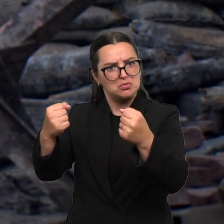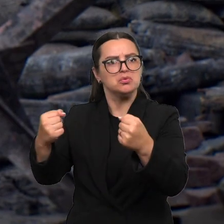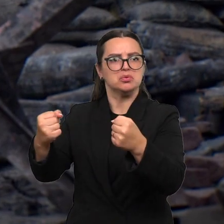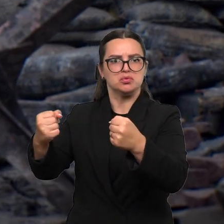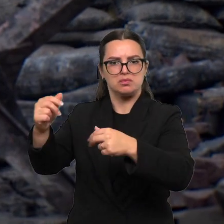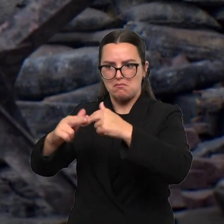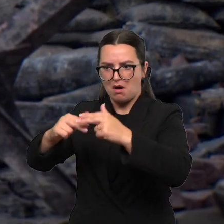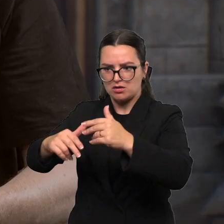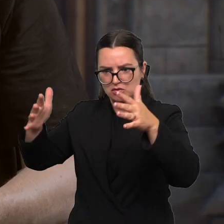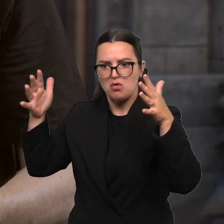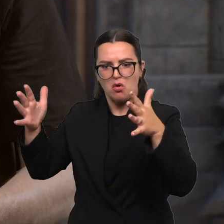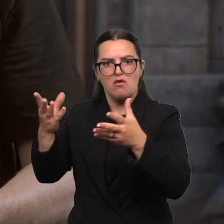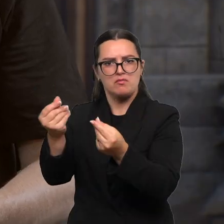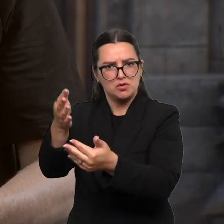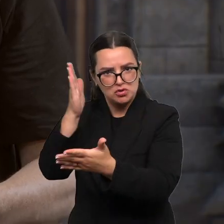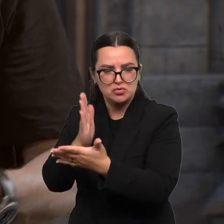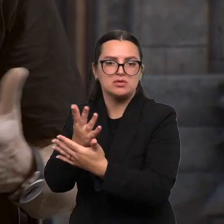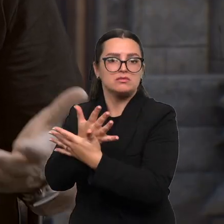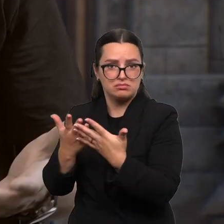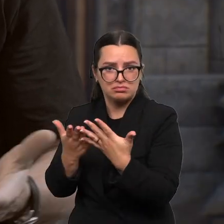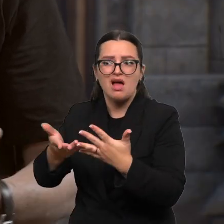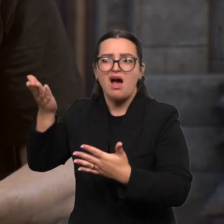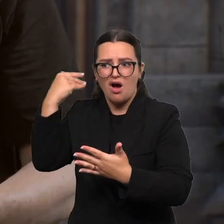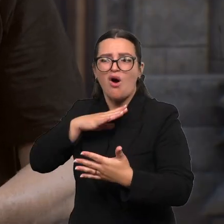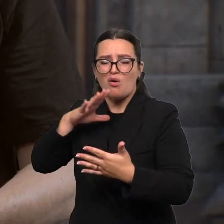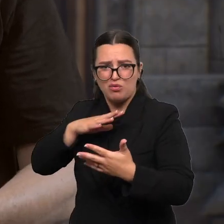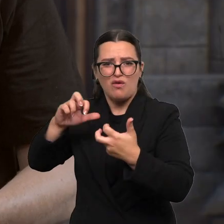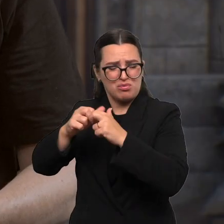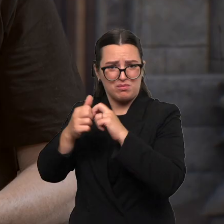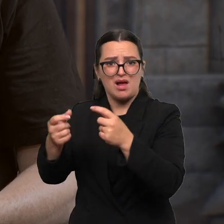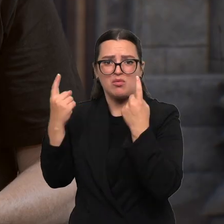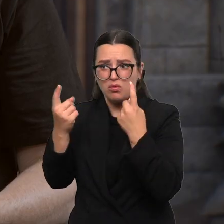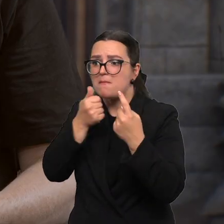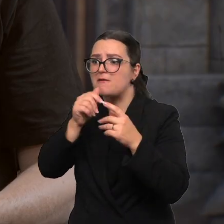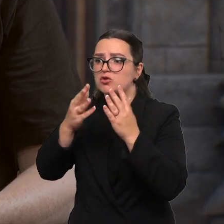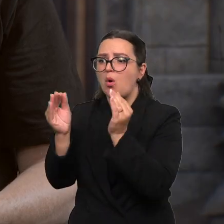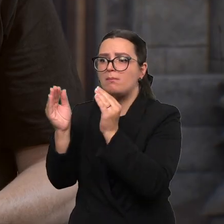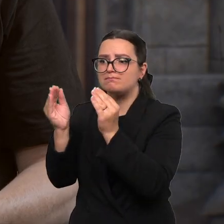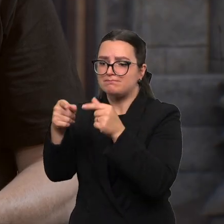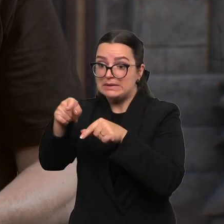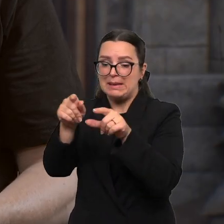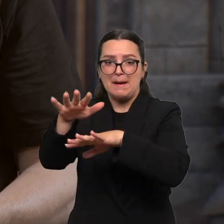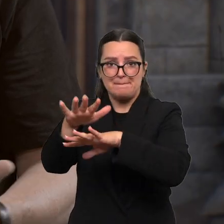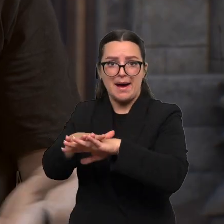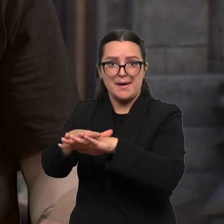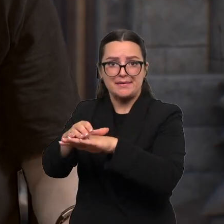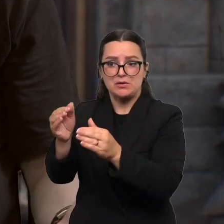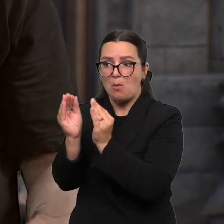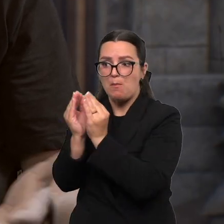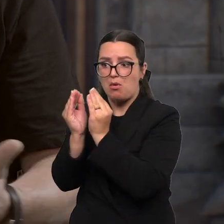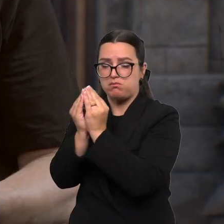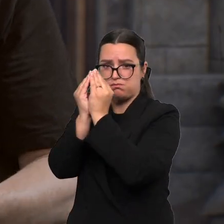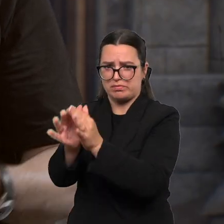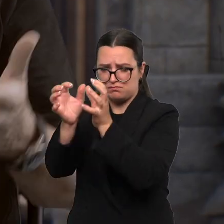turi daug pinigų. Tai senais laikais, aišku, problema, nukrenta ant tokio bankelio bombikė